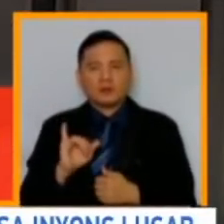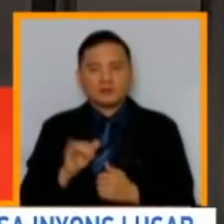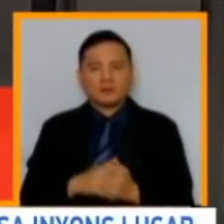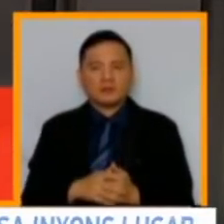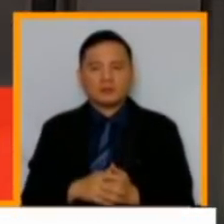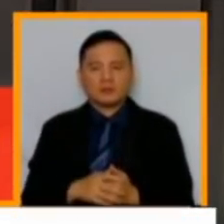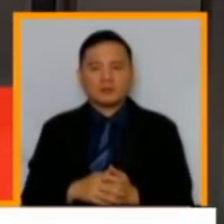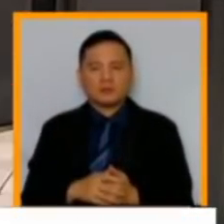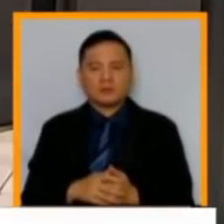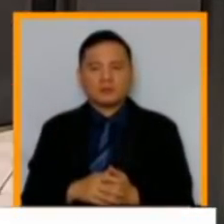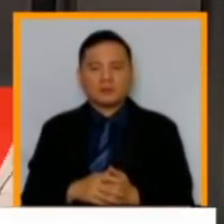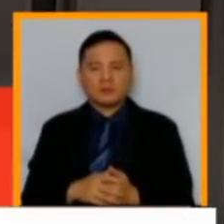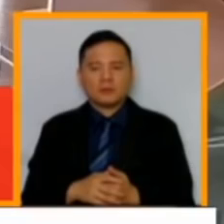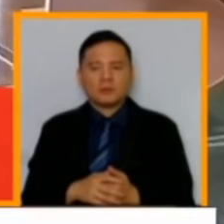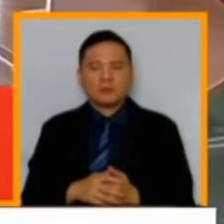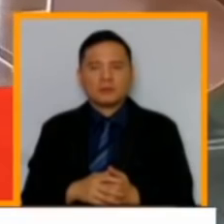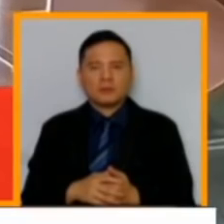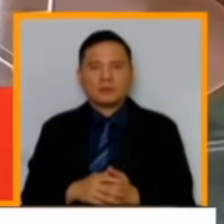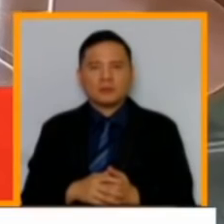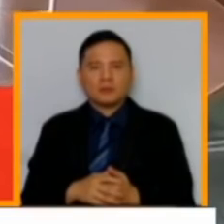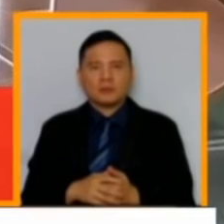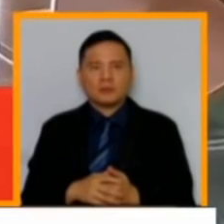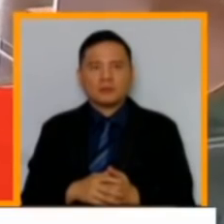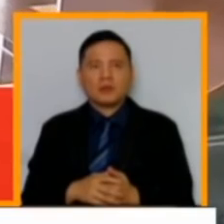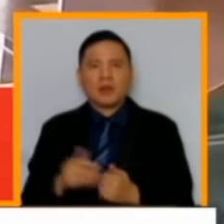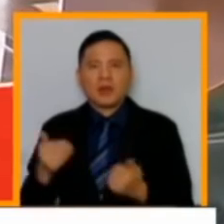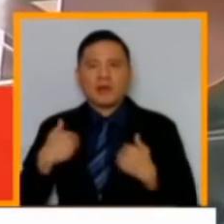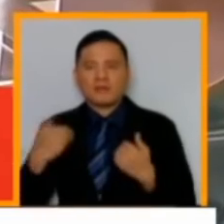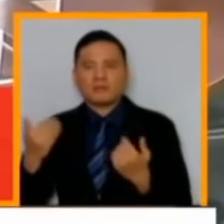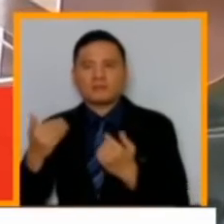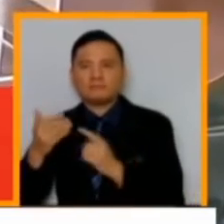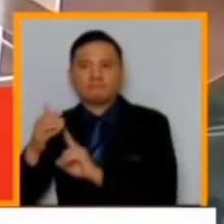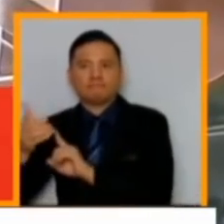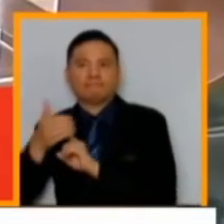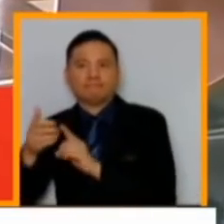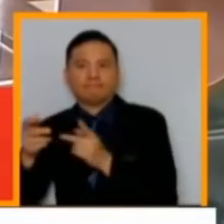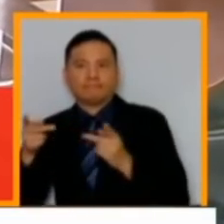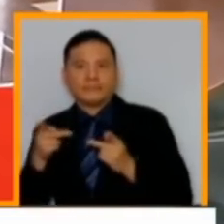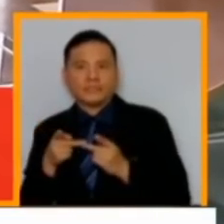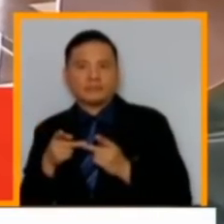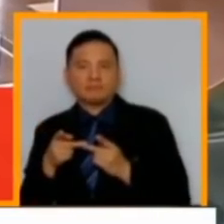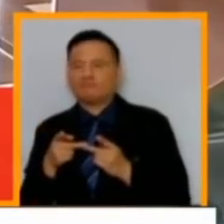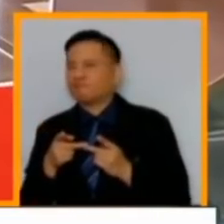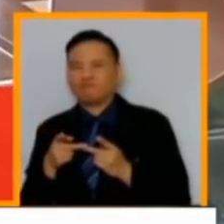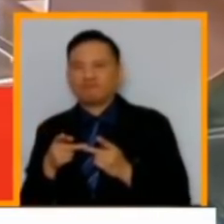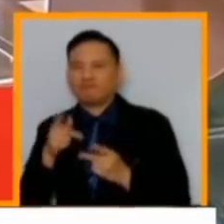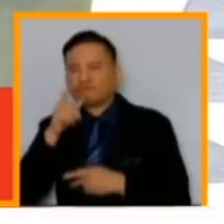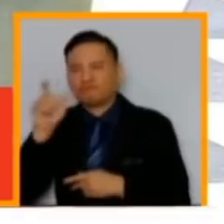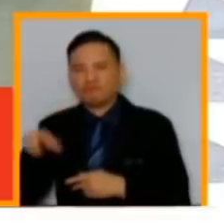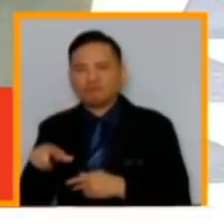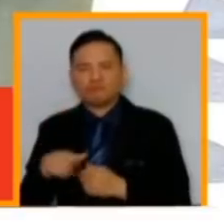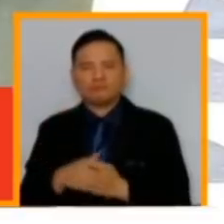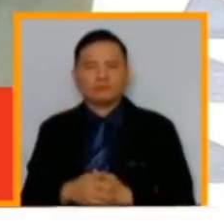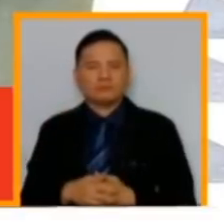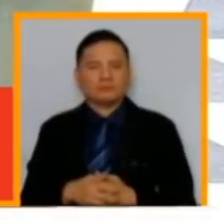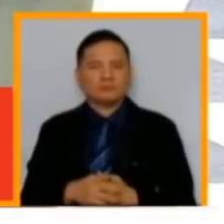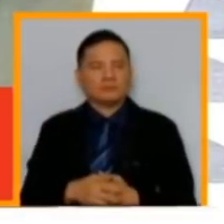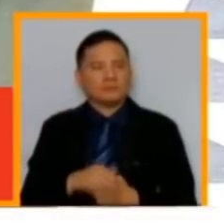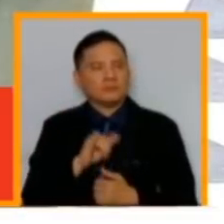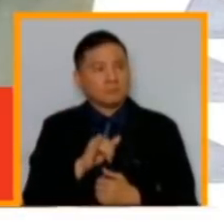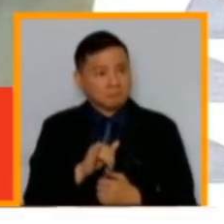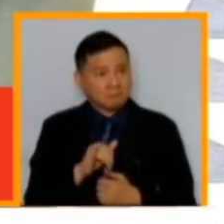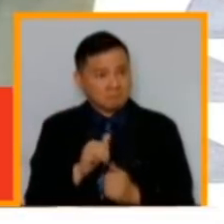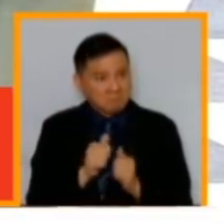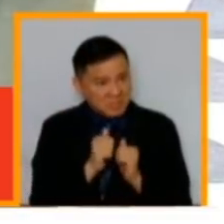Hindi na kailangan mag-ano ng isolation, maglagay ng isolation facility. Hindi ho ba ako dapat matakot o